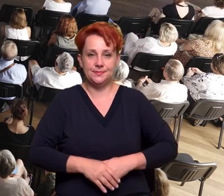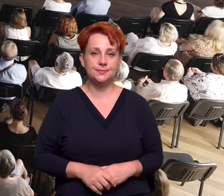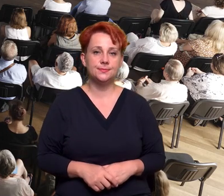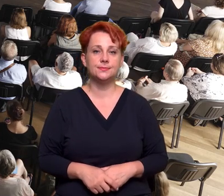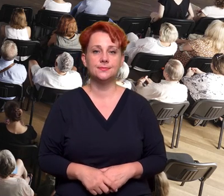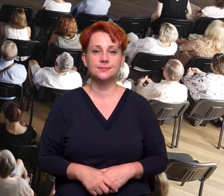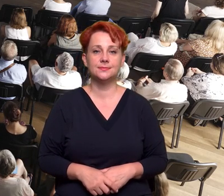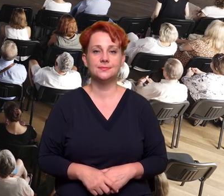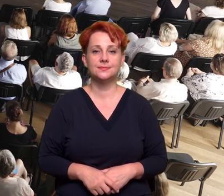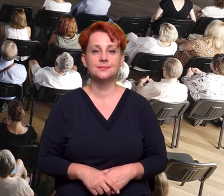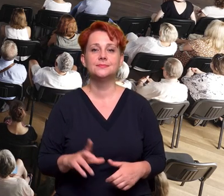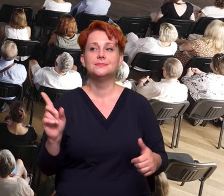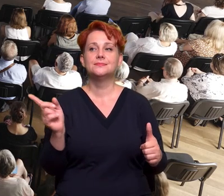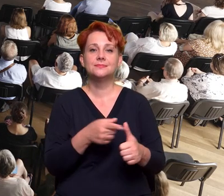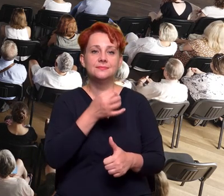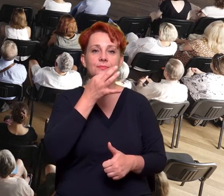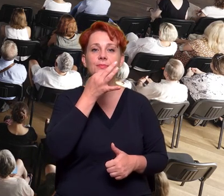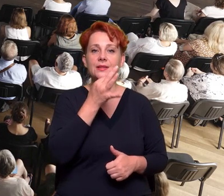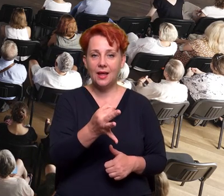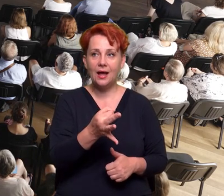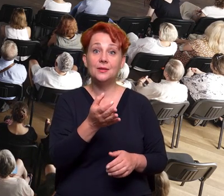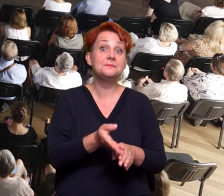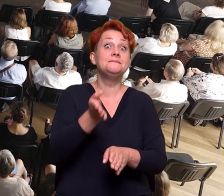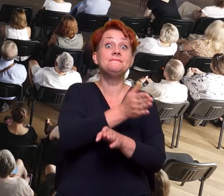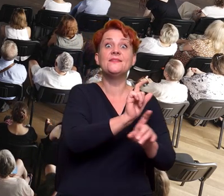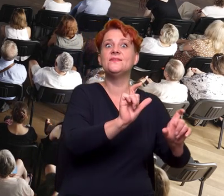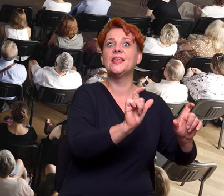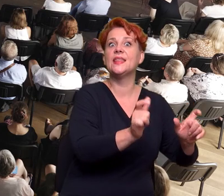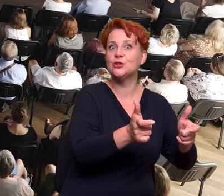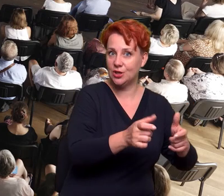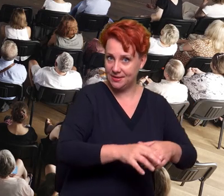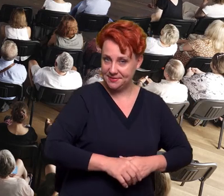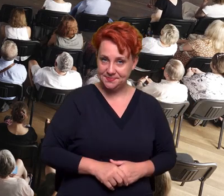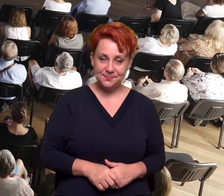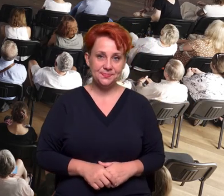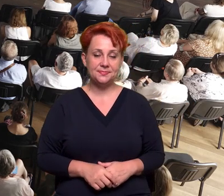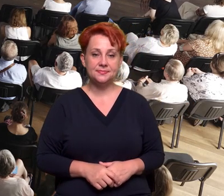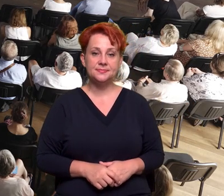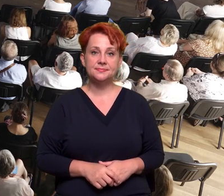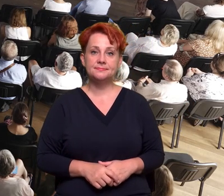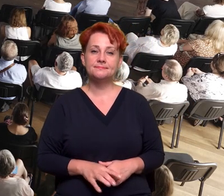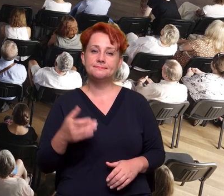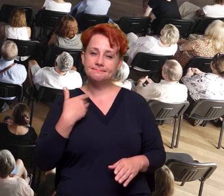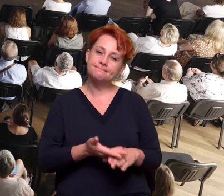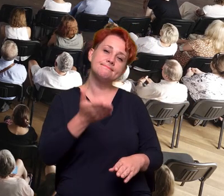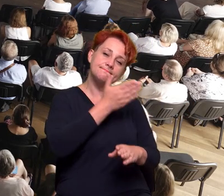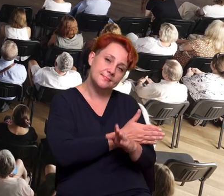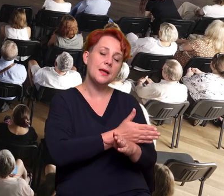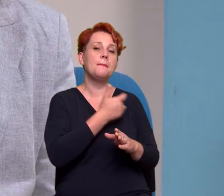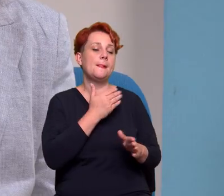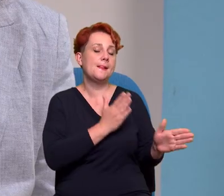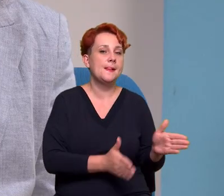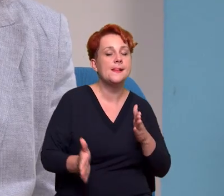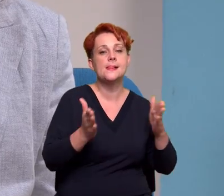2023. Moje pierwsze pytanie poprzedzę pewnym zdarzeniem. Otóż szykując się do